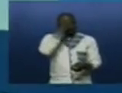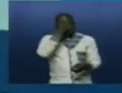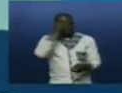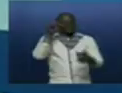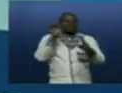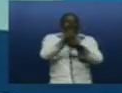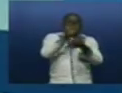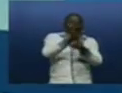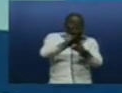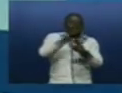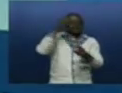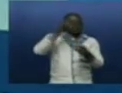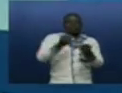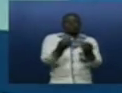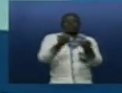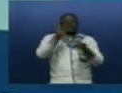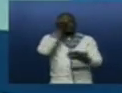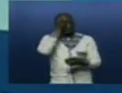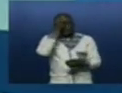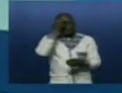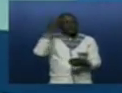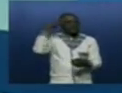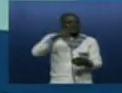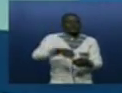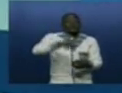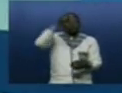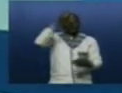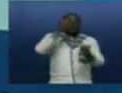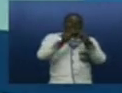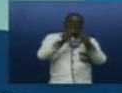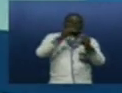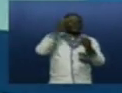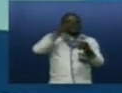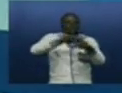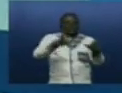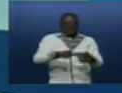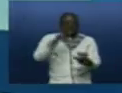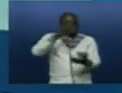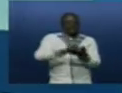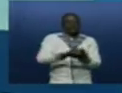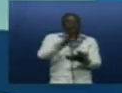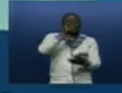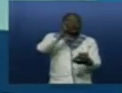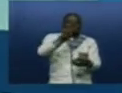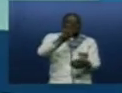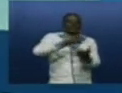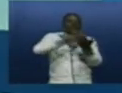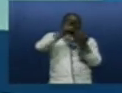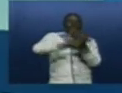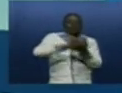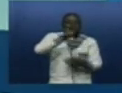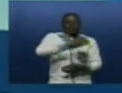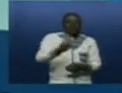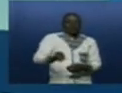auprès de plusieurs ministres. Un panel de haut niveau sur le phénomène est prévu pour le 20 octobre à Ouagadougou. Et si Kakabore